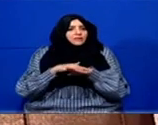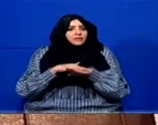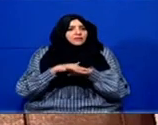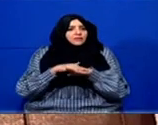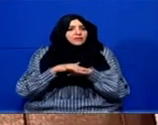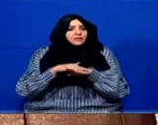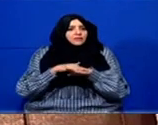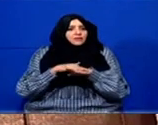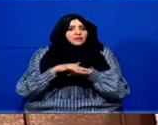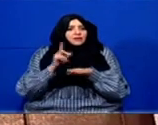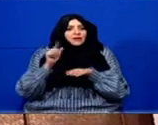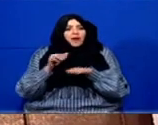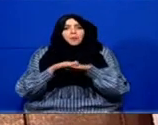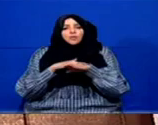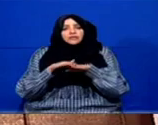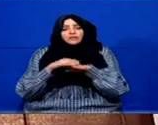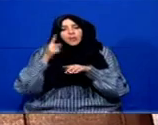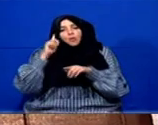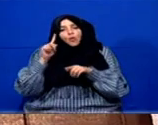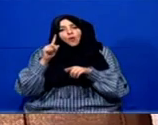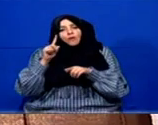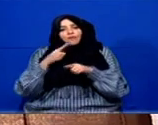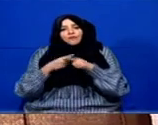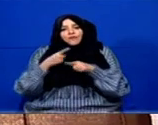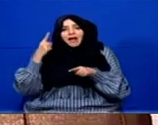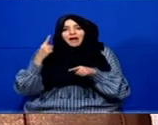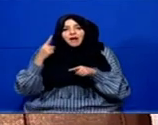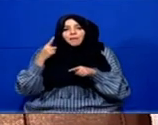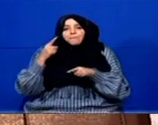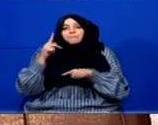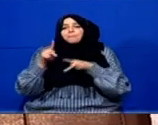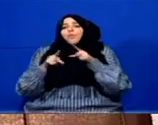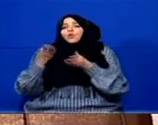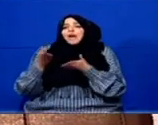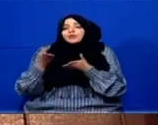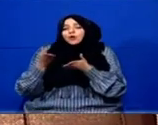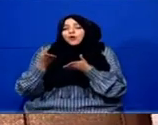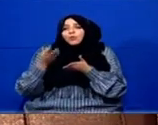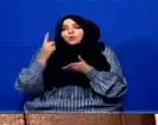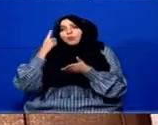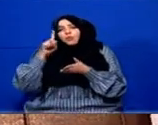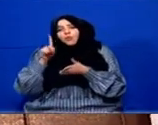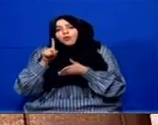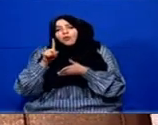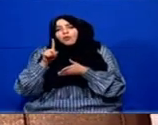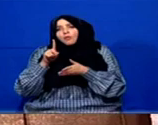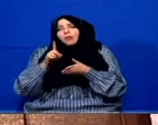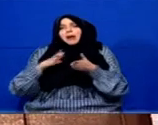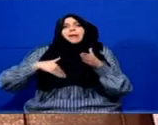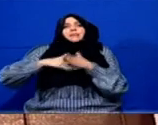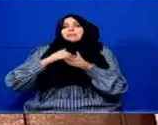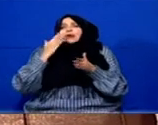الوكاله اما بنهايه الاجل معين